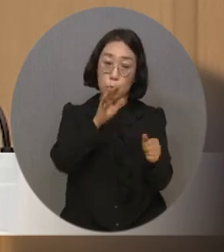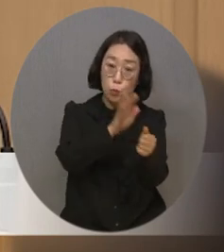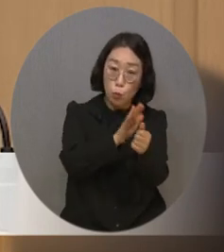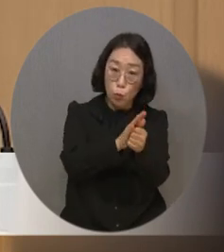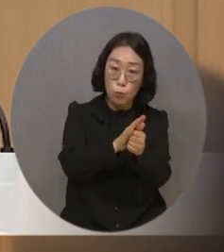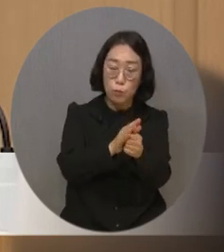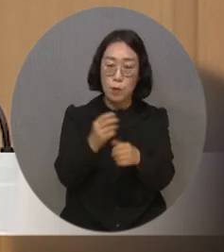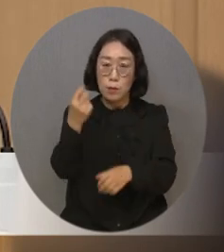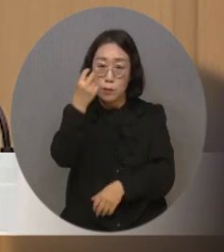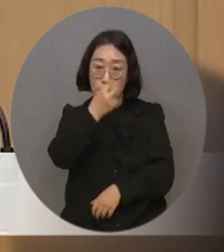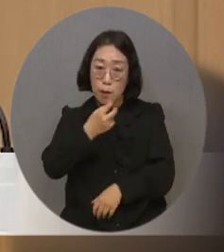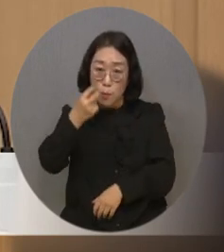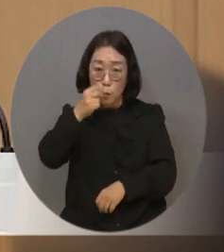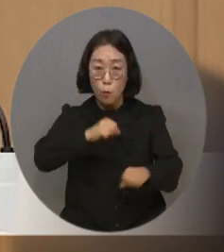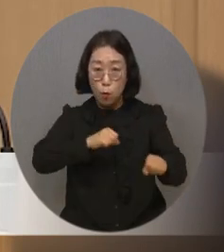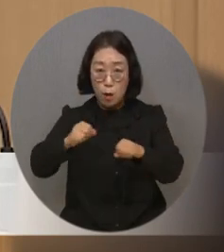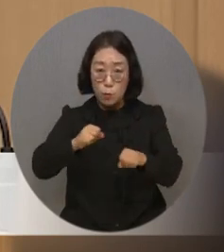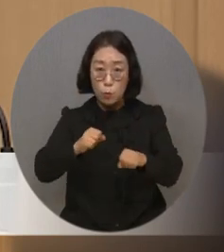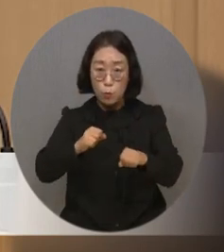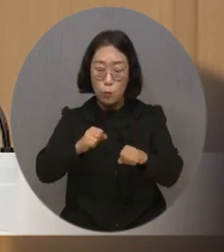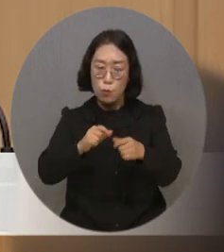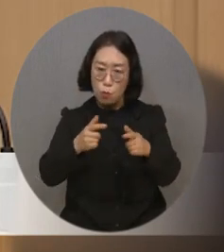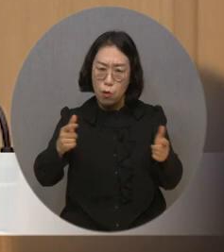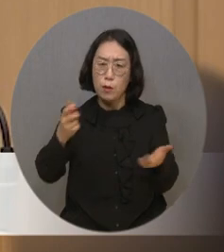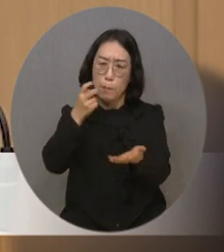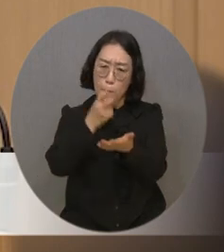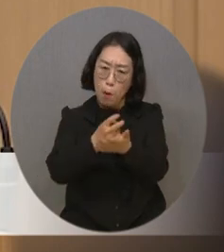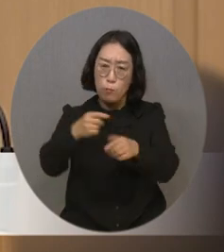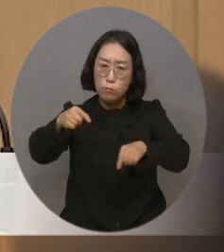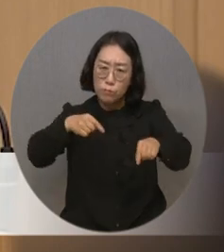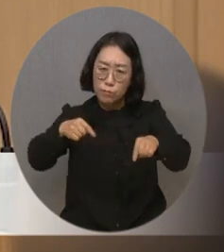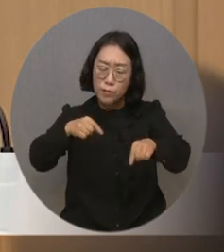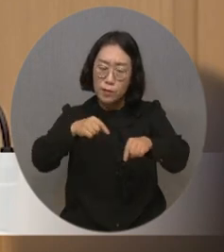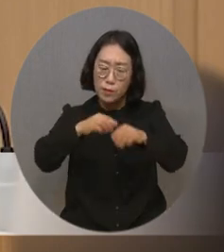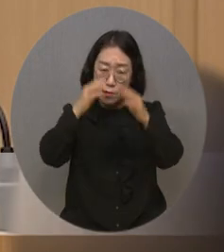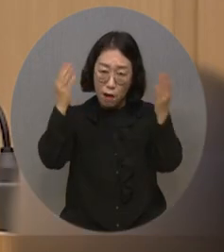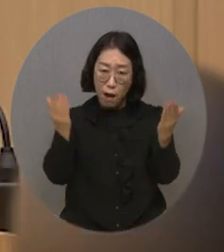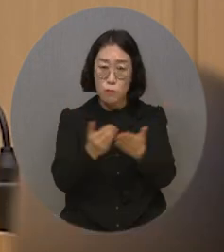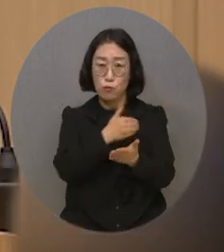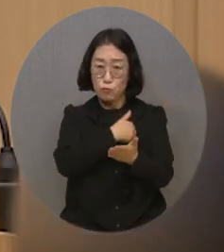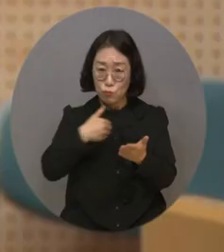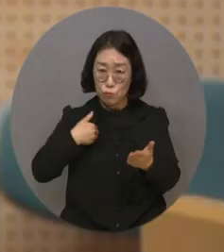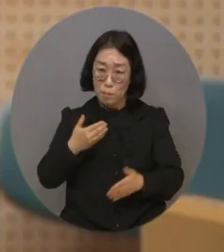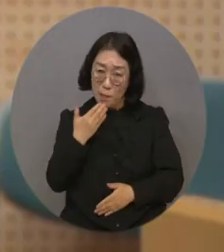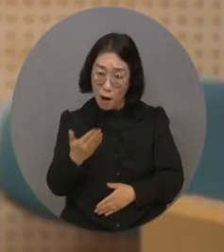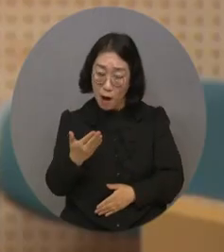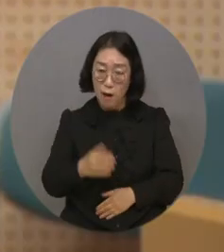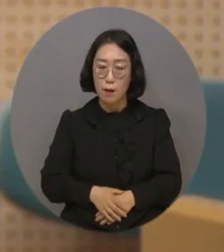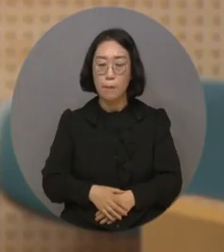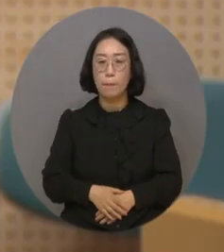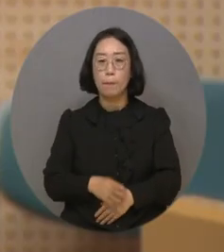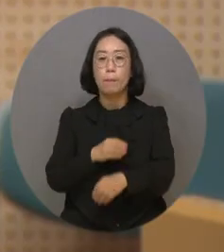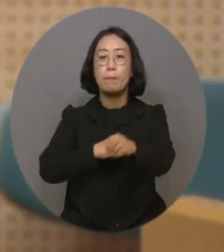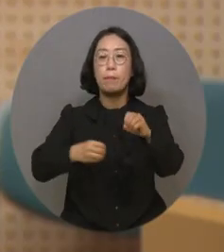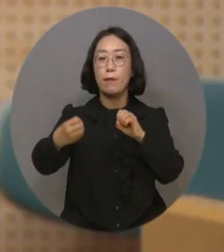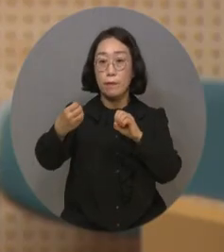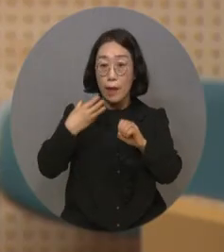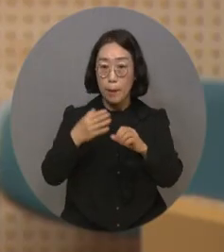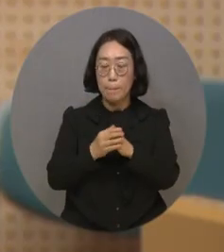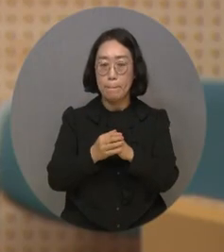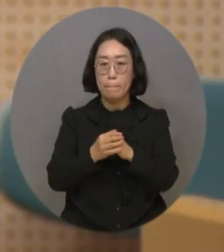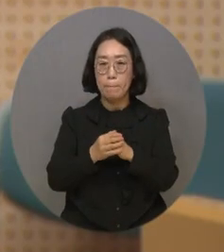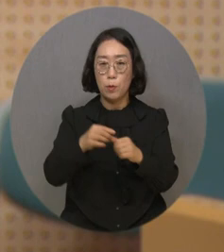장애인 교육원들에 대한 제도적 지원이 충분했었을까요 이에 김대중 전남도